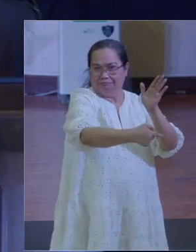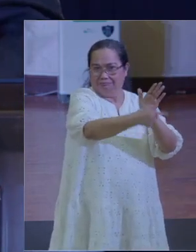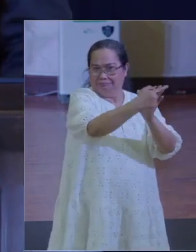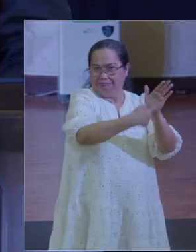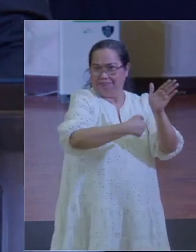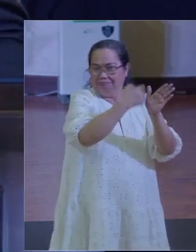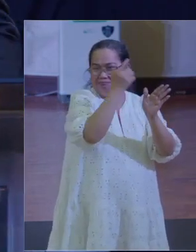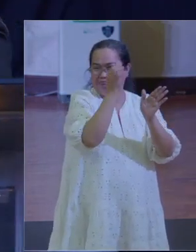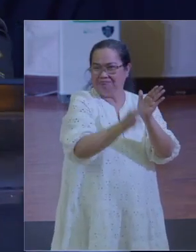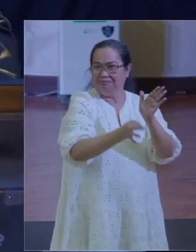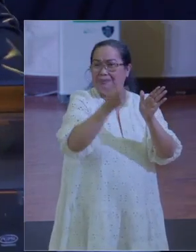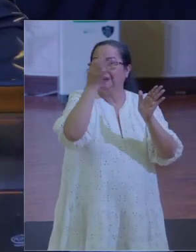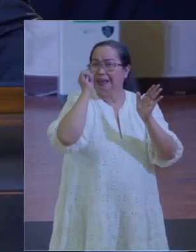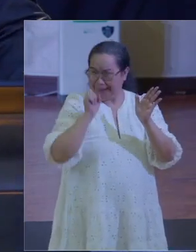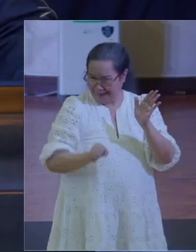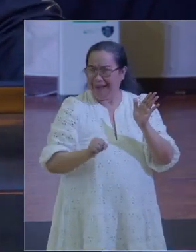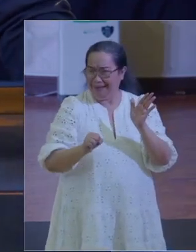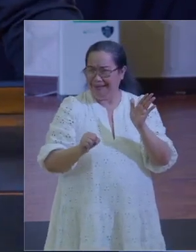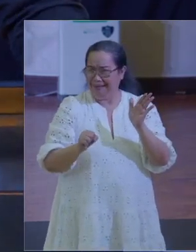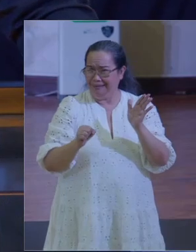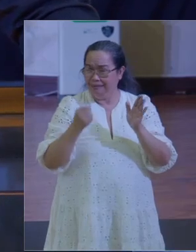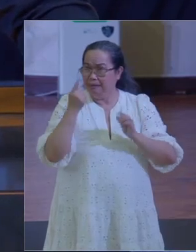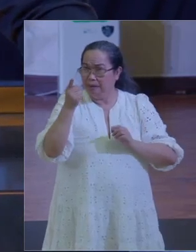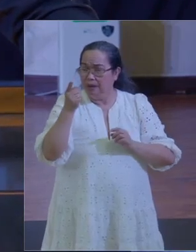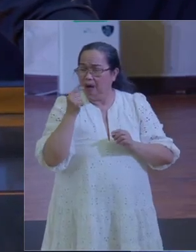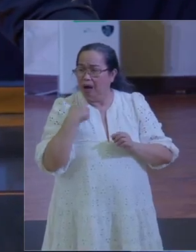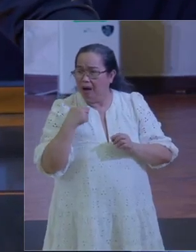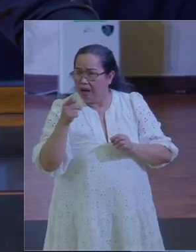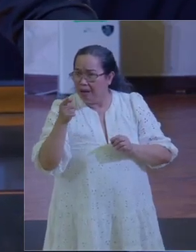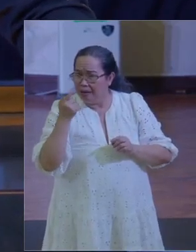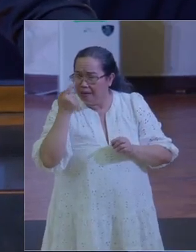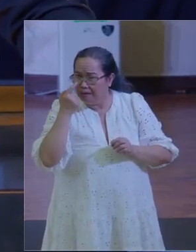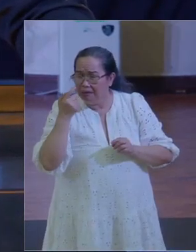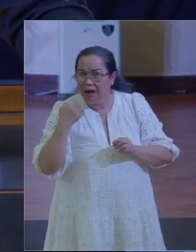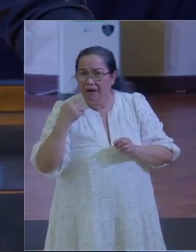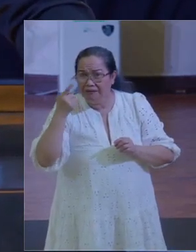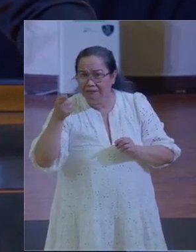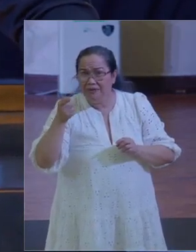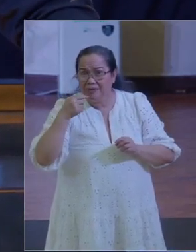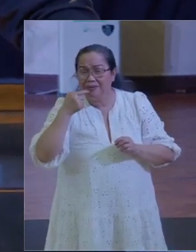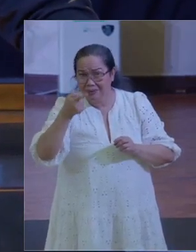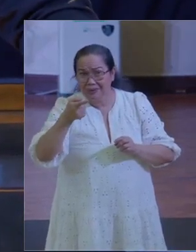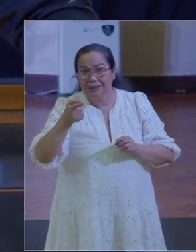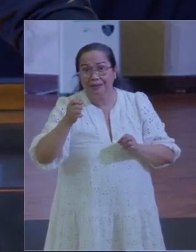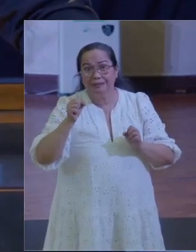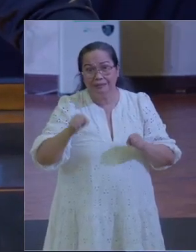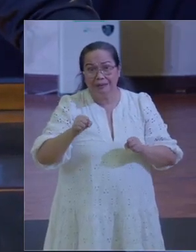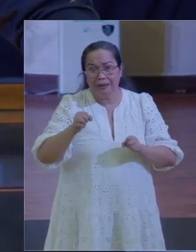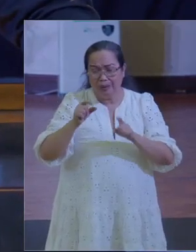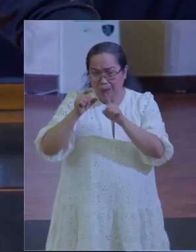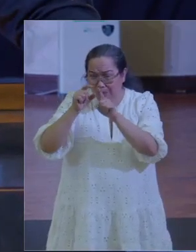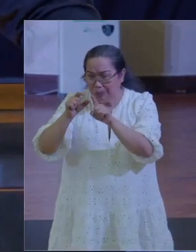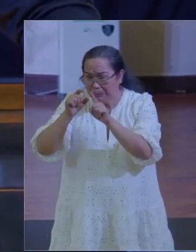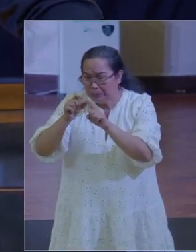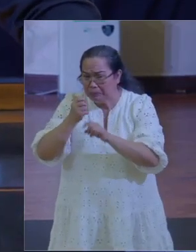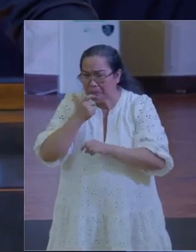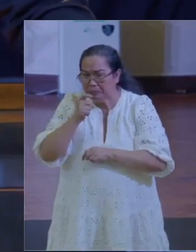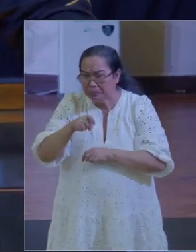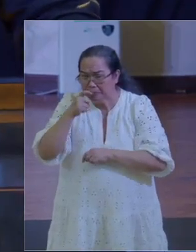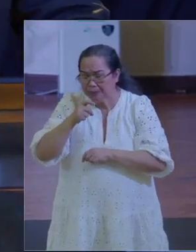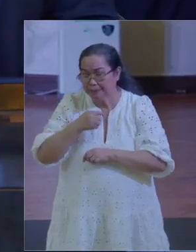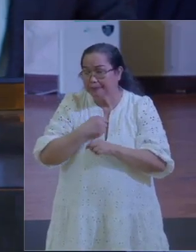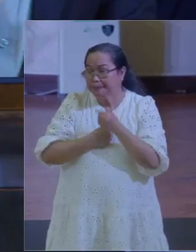nun, pwede kang pag nakita mo yung kaibigan mo na nagmumura, nagsasaldi maganda, pwede